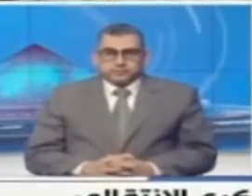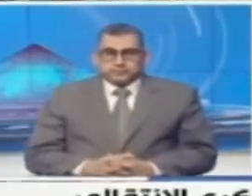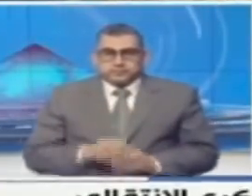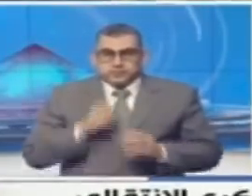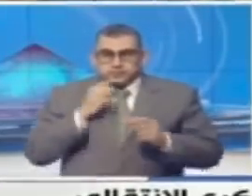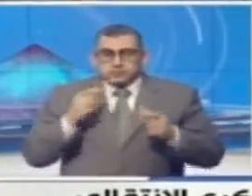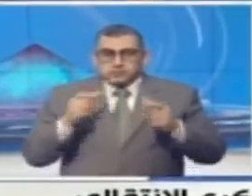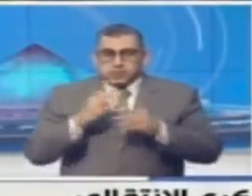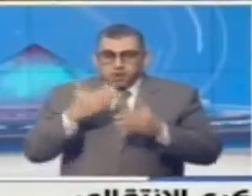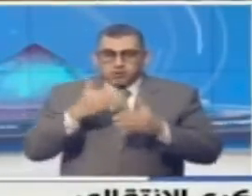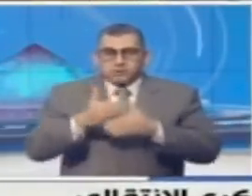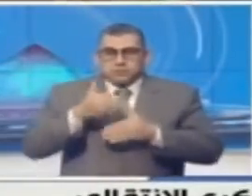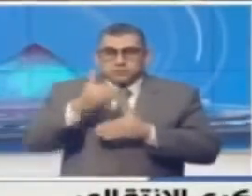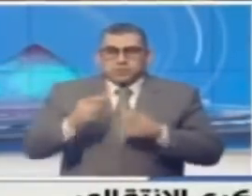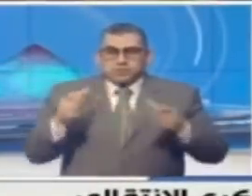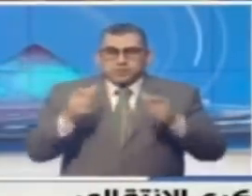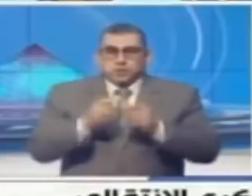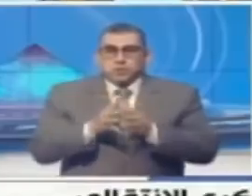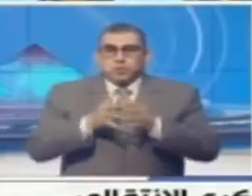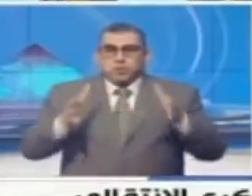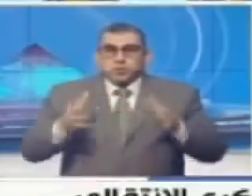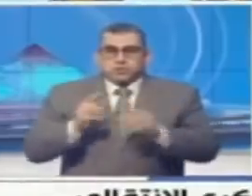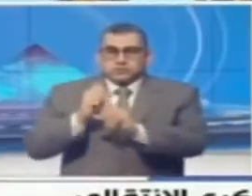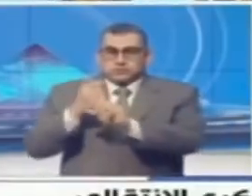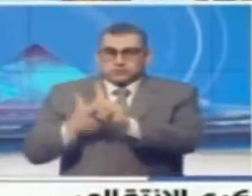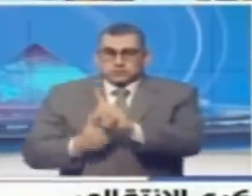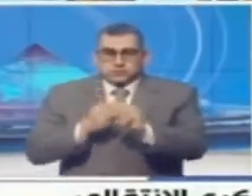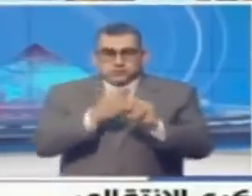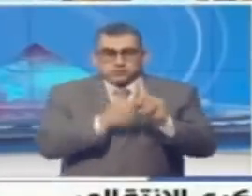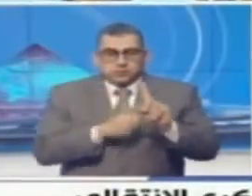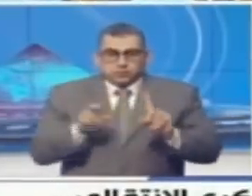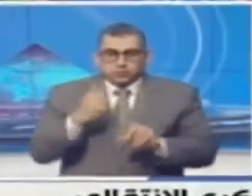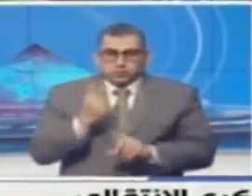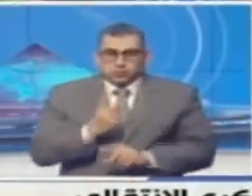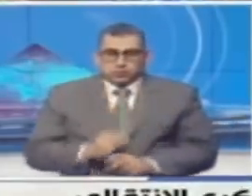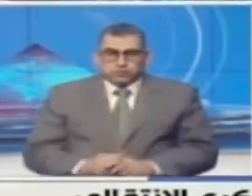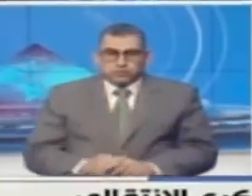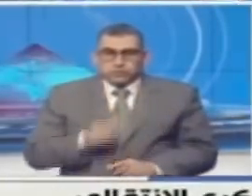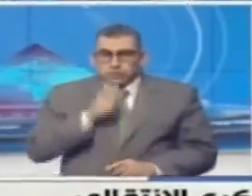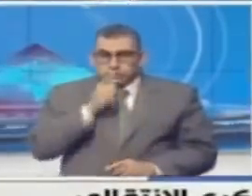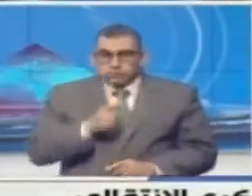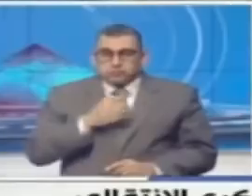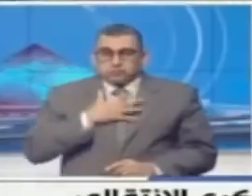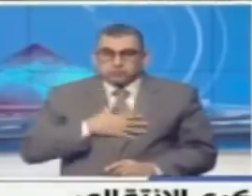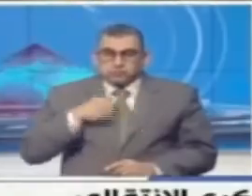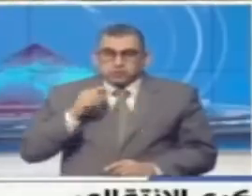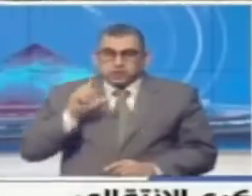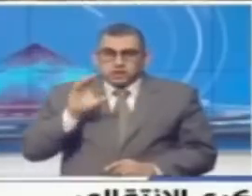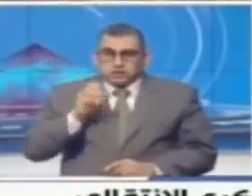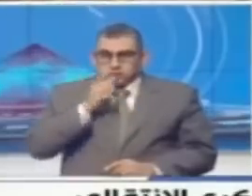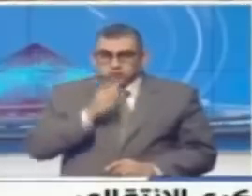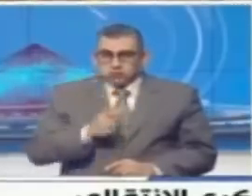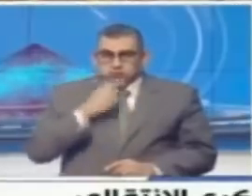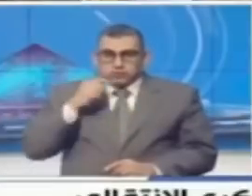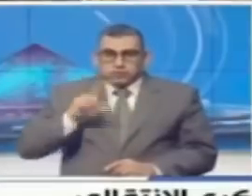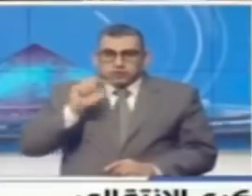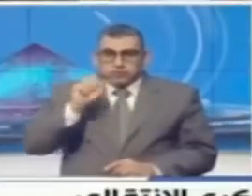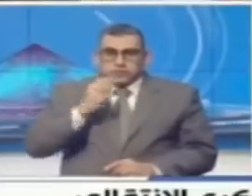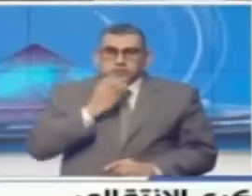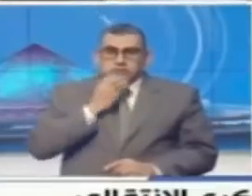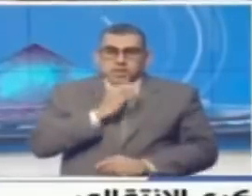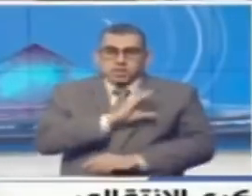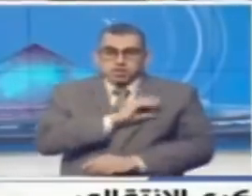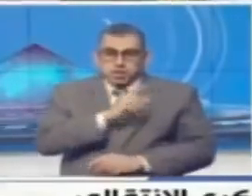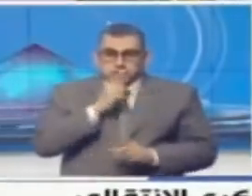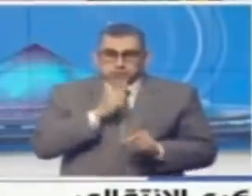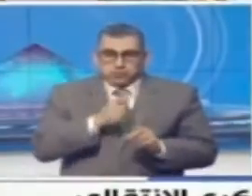عقبتها جلسة مباحثات موسعة بين وفدي البلدين، حيث رحب السيد الرئيس بالسيد محمد إدريس